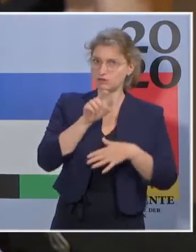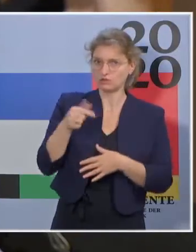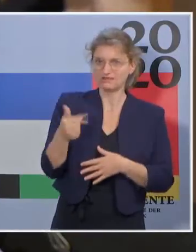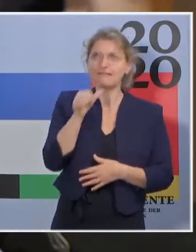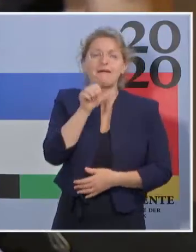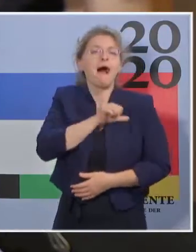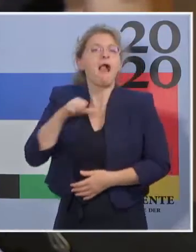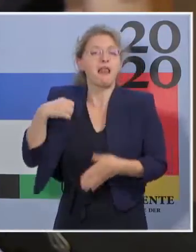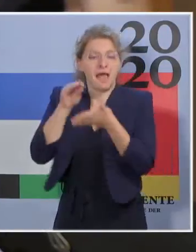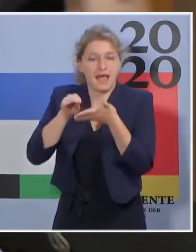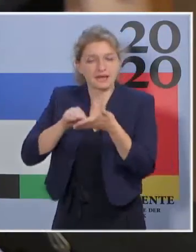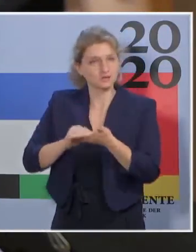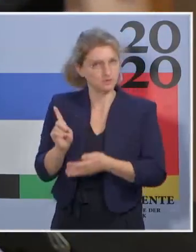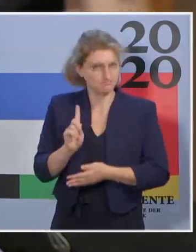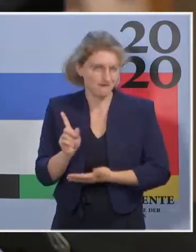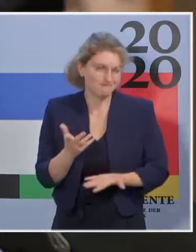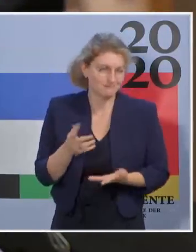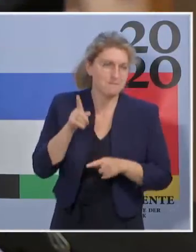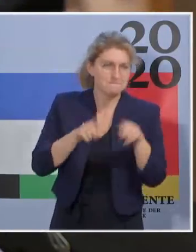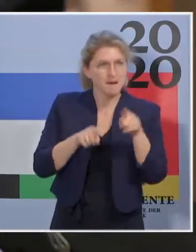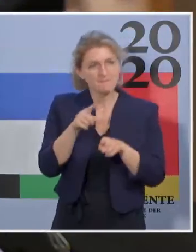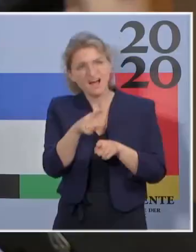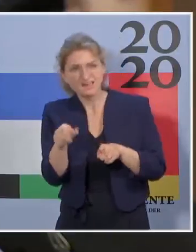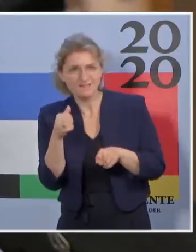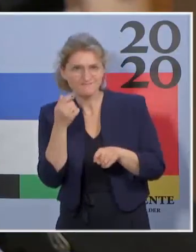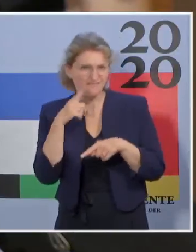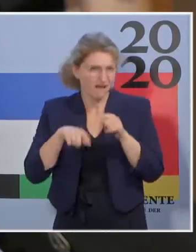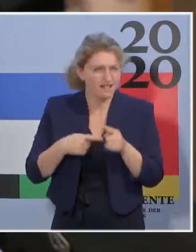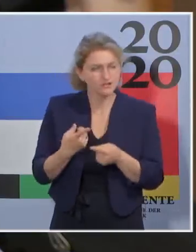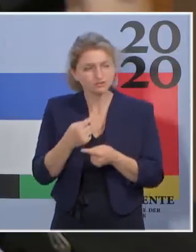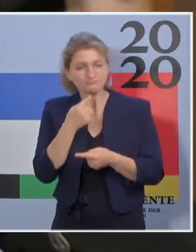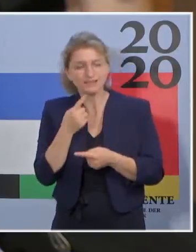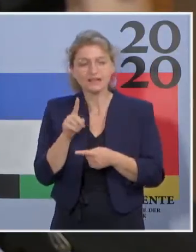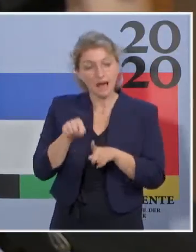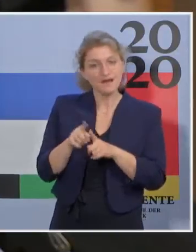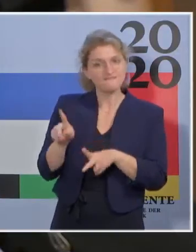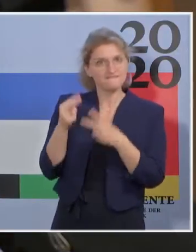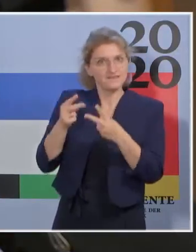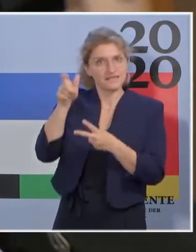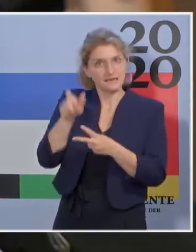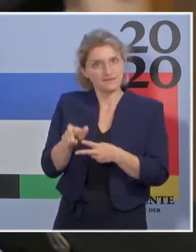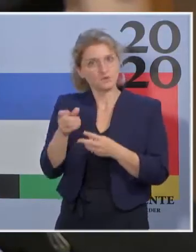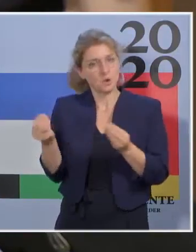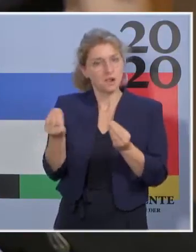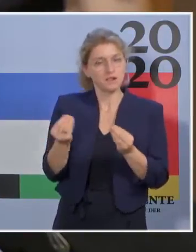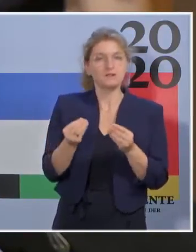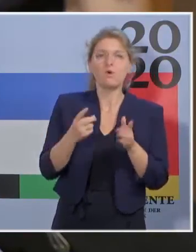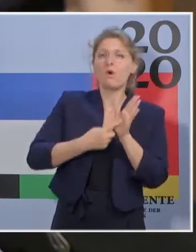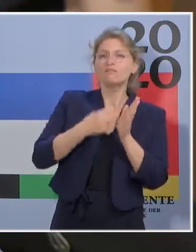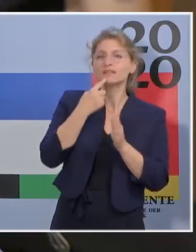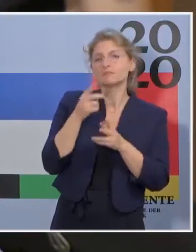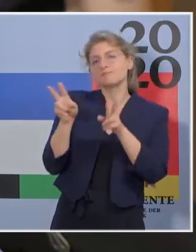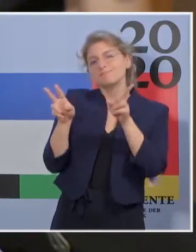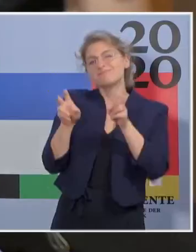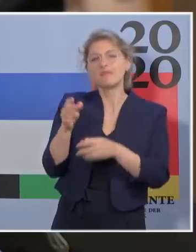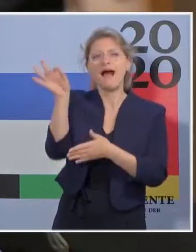verfasst, logischerweise, wie das manches Mal fälschlicher behauptet wird, aber er ist maßgeblich dazu beigetragen. Sie haben ihn als Architekten